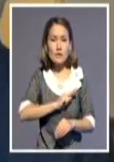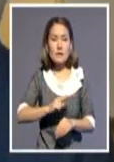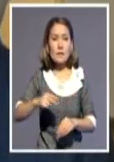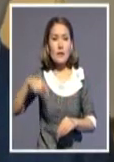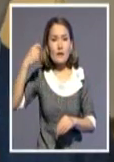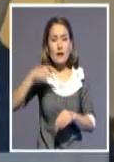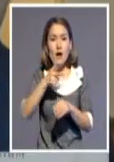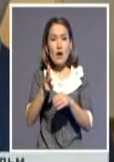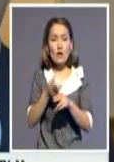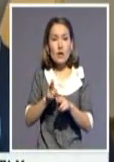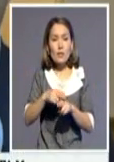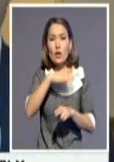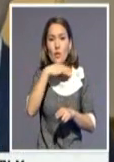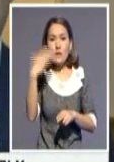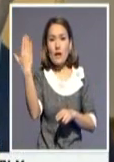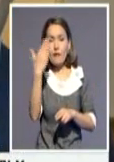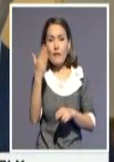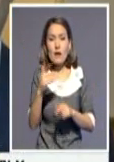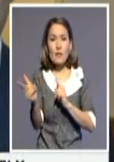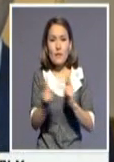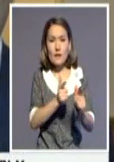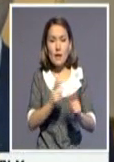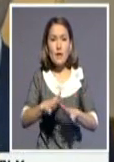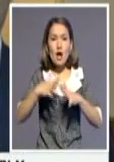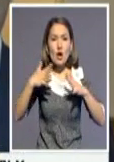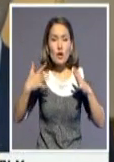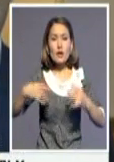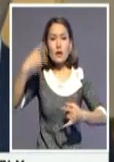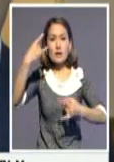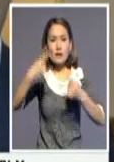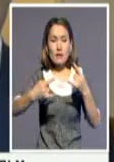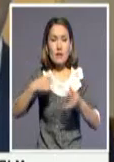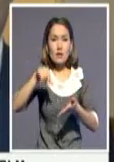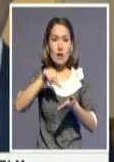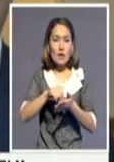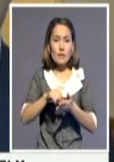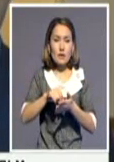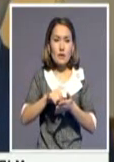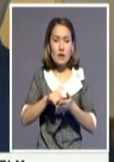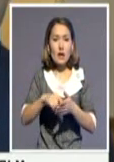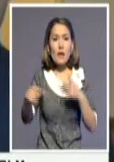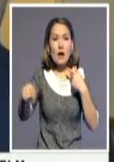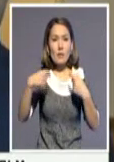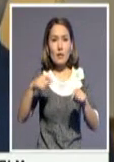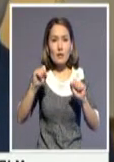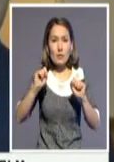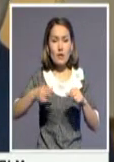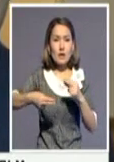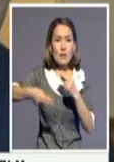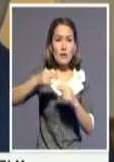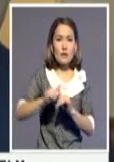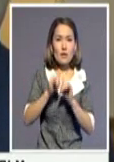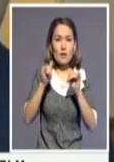біздің қазақстандық режиссерлардың көбірек фильм түсіріп, яғни мына үлкен кең кино нарық әлеміне шығу өте